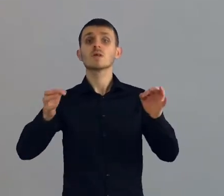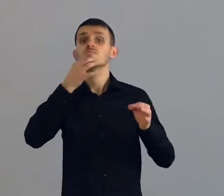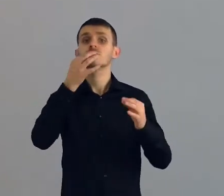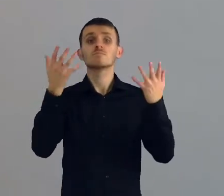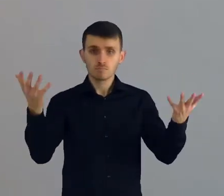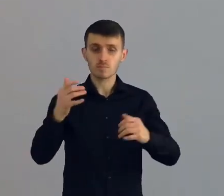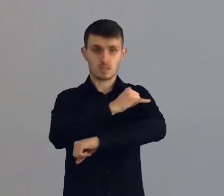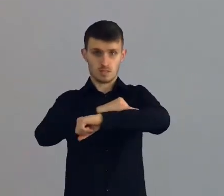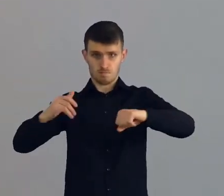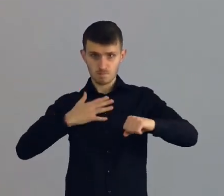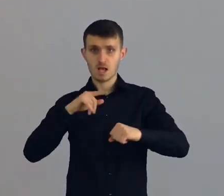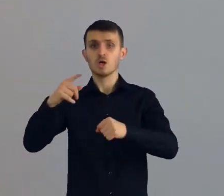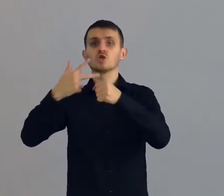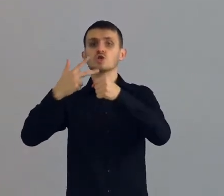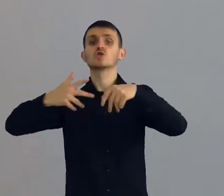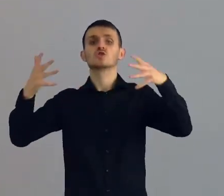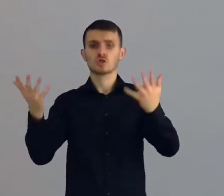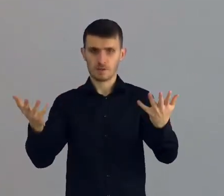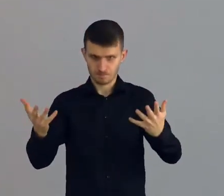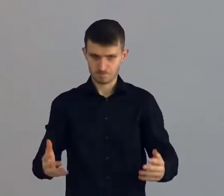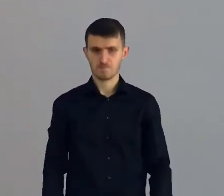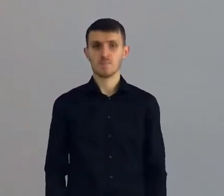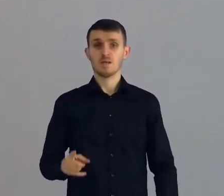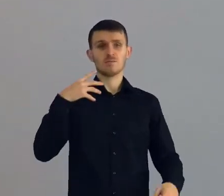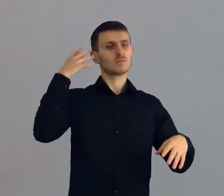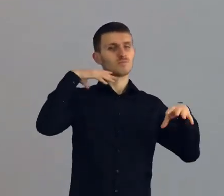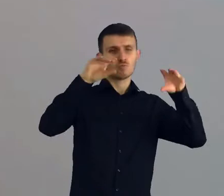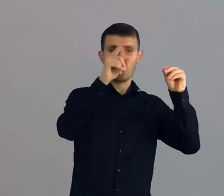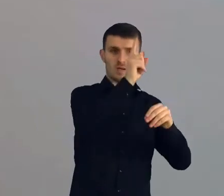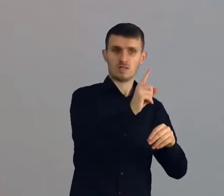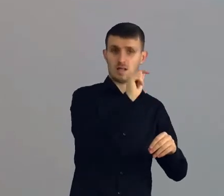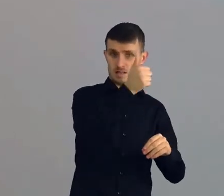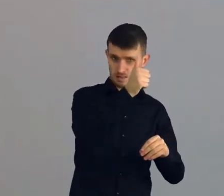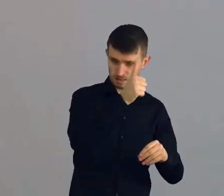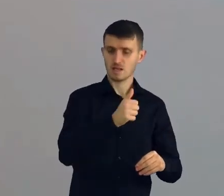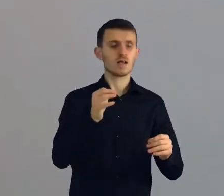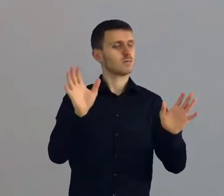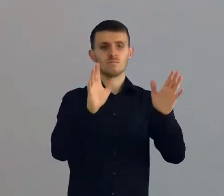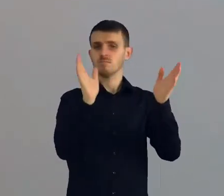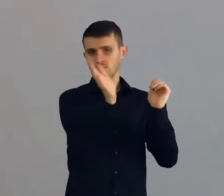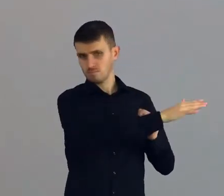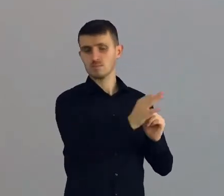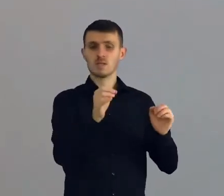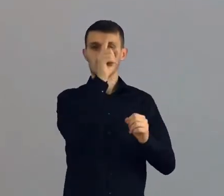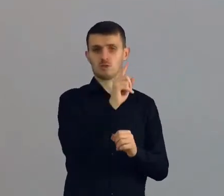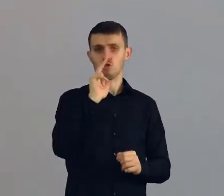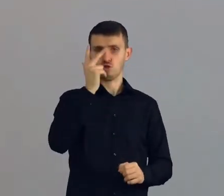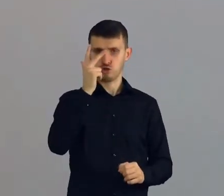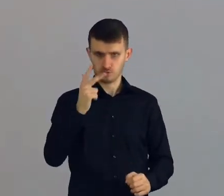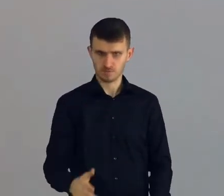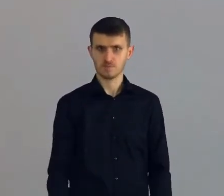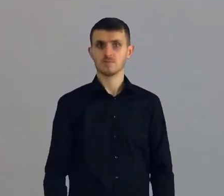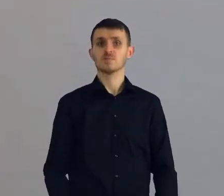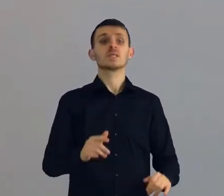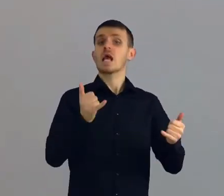gdzie na osi liczbowej jest 30 na tej osi liczbowej widzimy że od zera w stronę dodatnią na wysokości pierwszej kreski nie ma